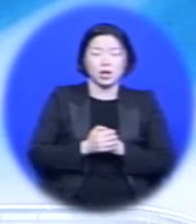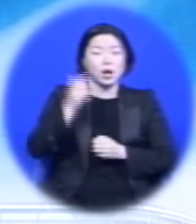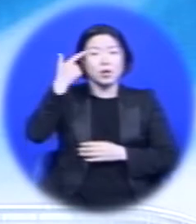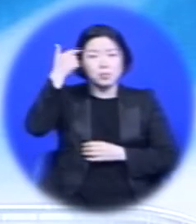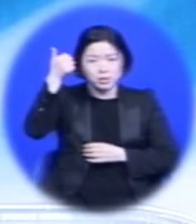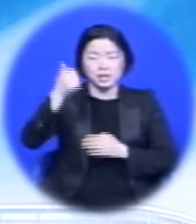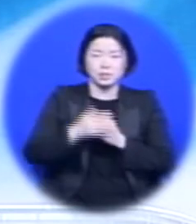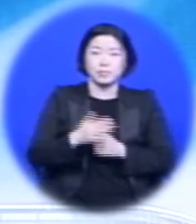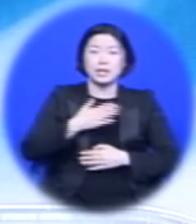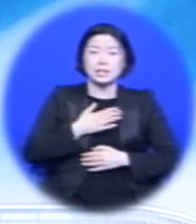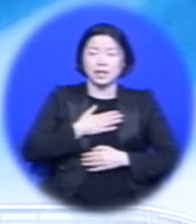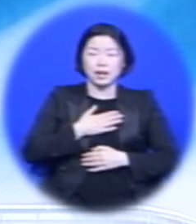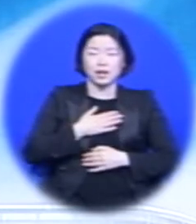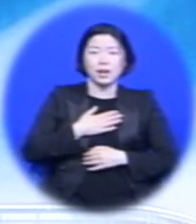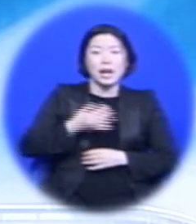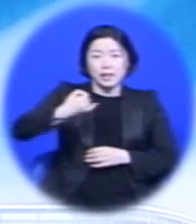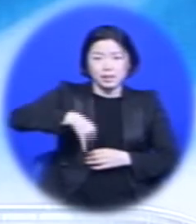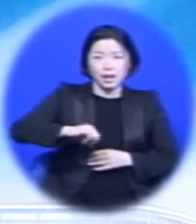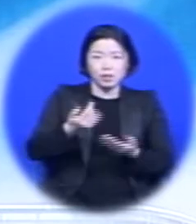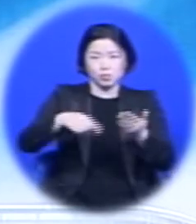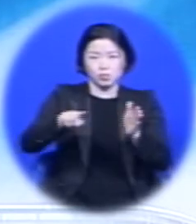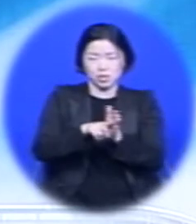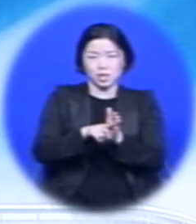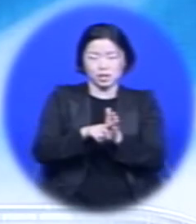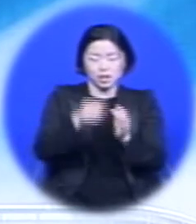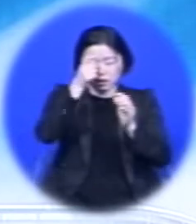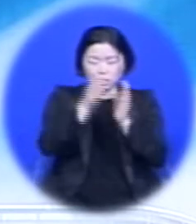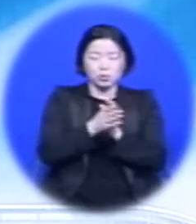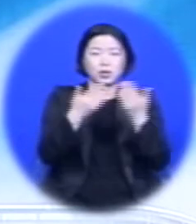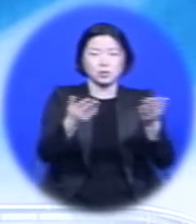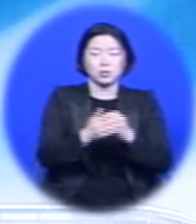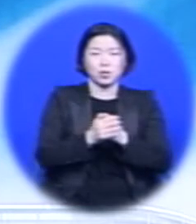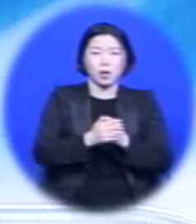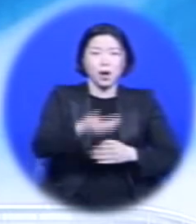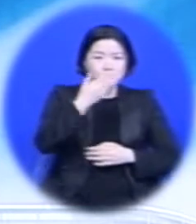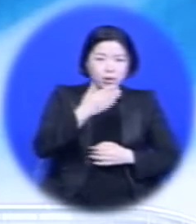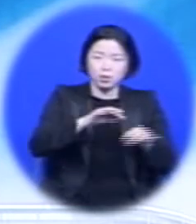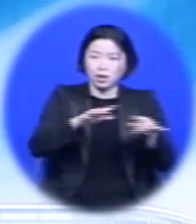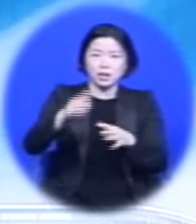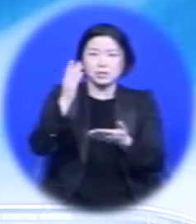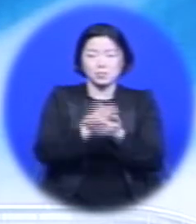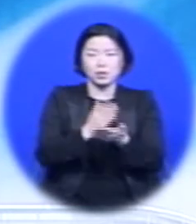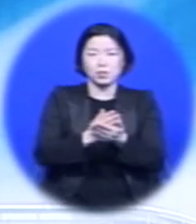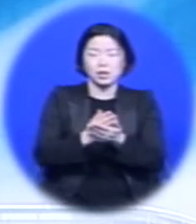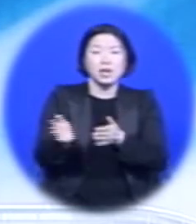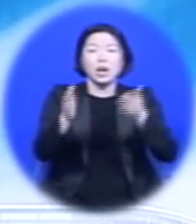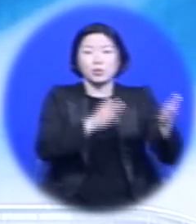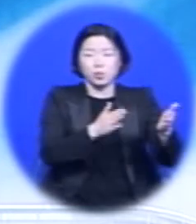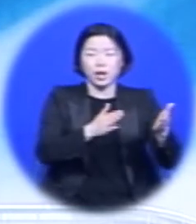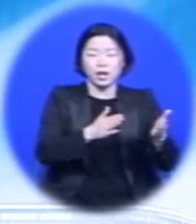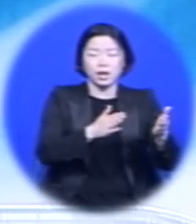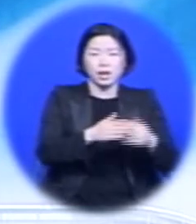목사님, 제발 우리 딸 위해 기도해 주세요. 먹어, 쳐, 이거 말고 또 다른 이야기를 엄마가